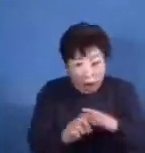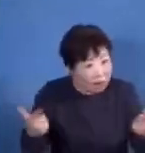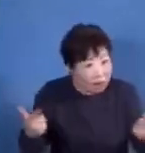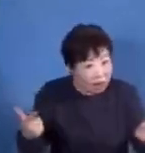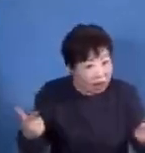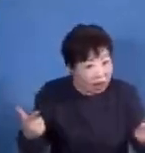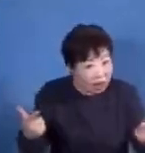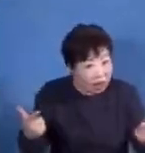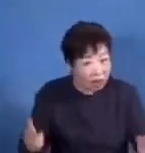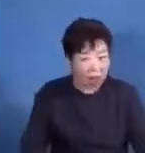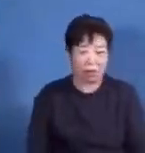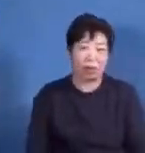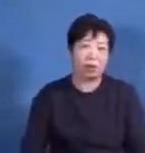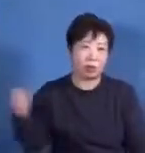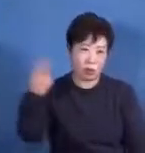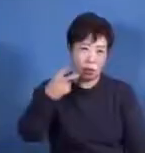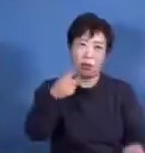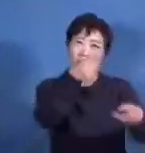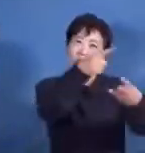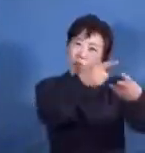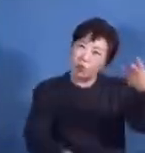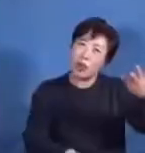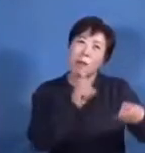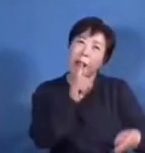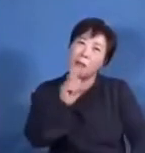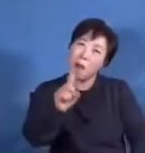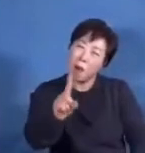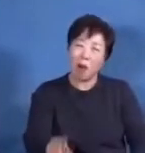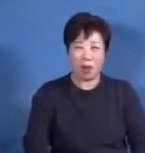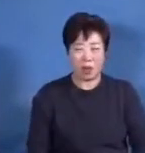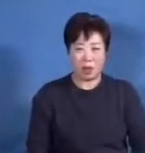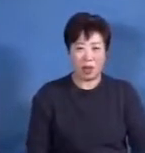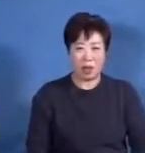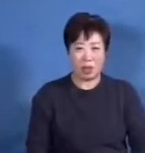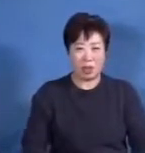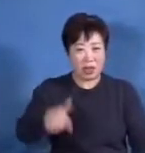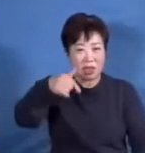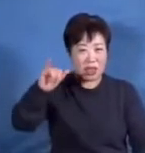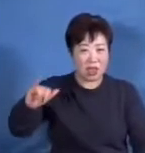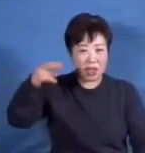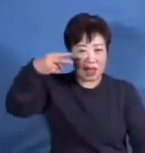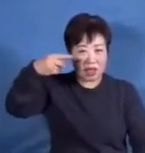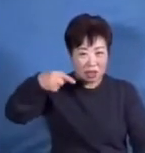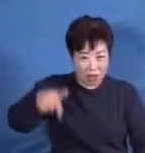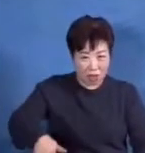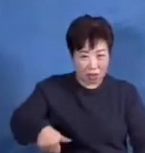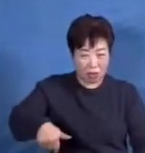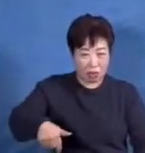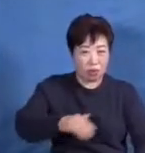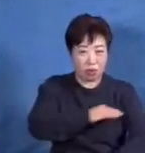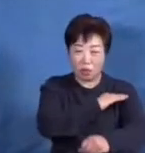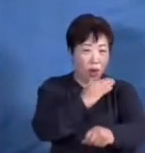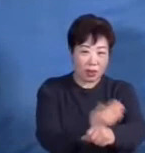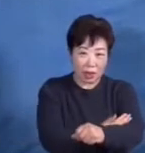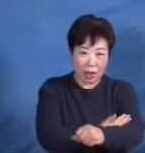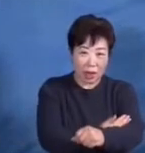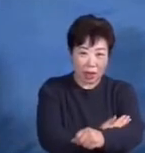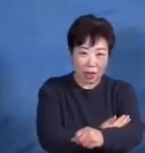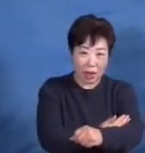그리고 윤석열은 또 이렇게 말했습니다. 기득권과 타협하면 바꿀 수 있는 것이 없다.